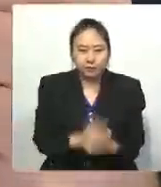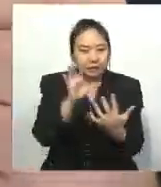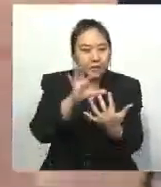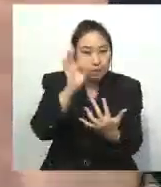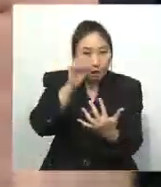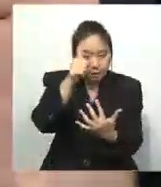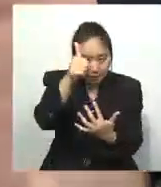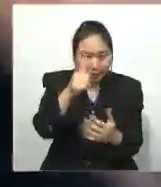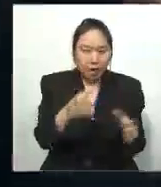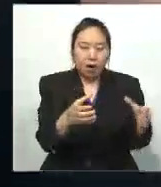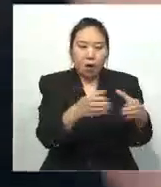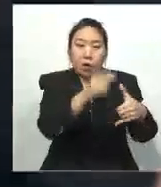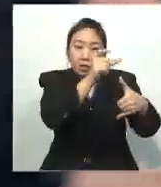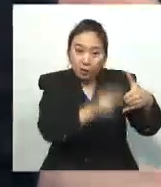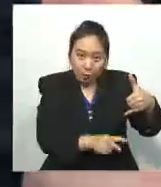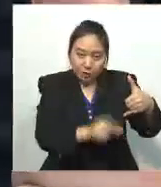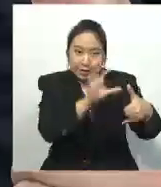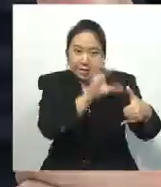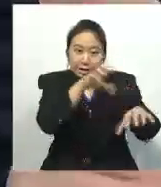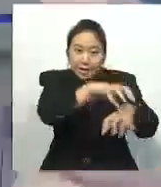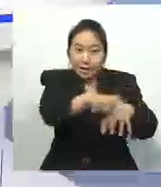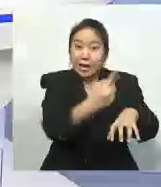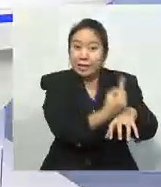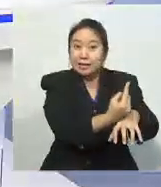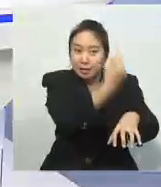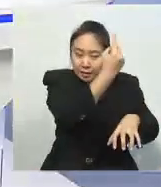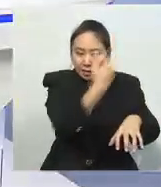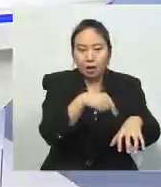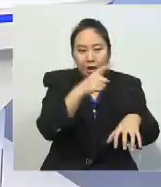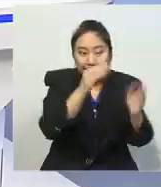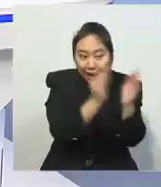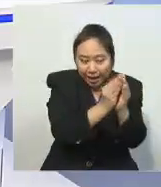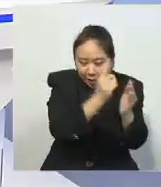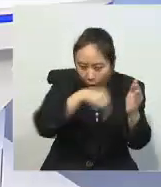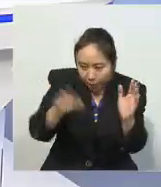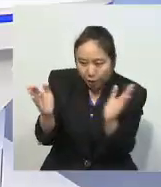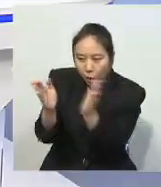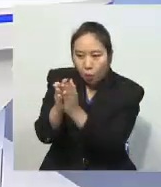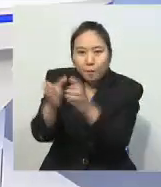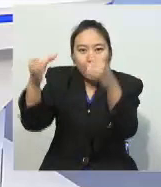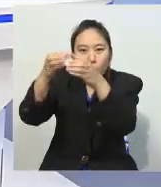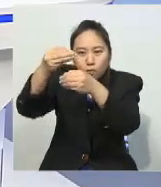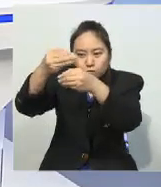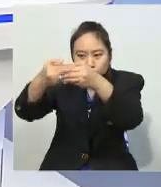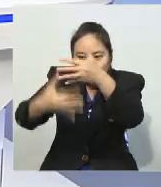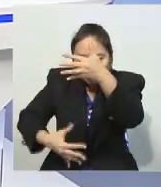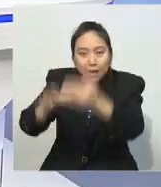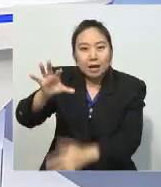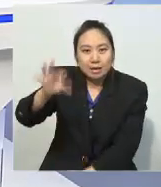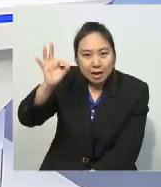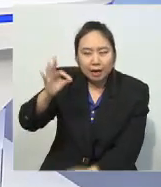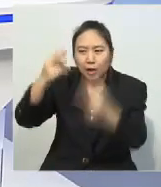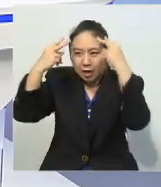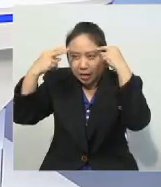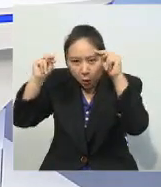ได้หนึ่งก็คือส.ส.เขตได้ปาร์ตี้ลิสต์ด้วยเอาไปรวมปาร์ตี้ลิสต์ด้วย2คือแคนดิเดตนายกรัฐมนตรีจะเป็นการเผยชื่อ